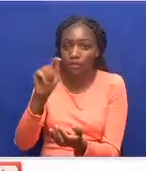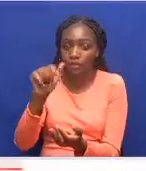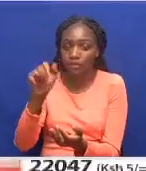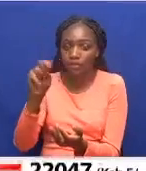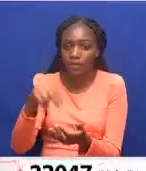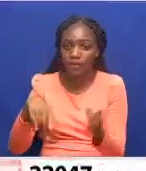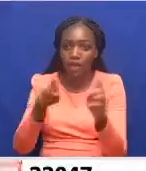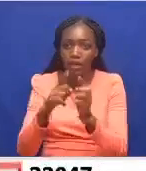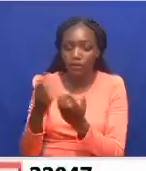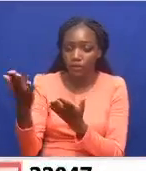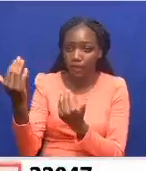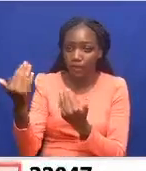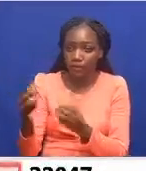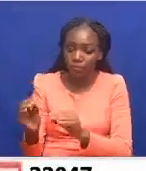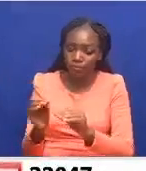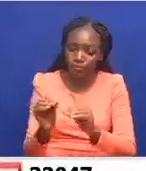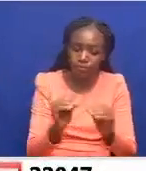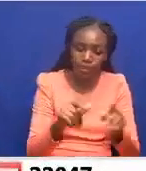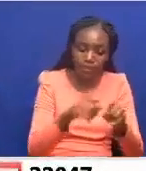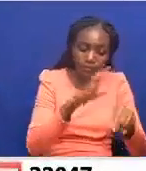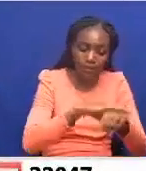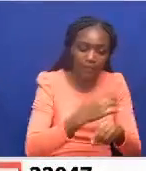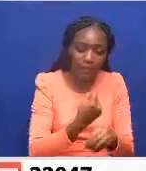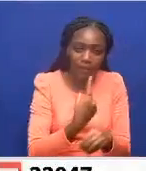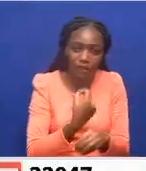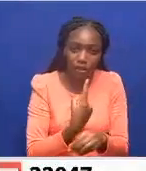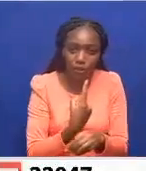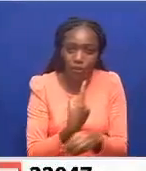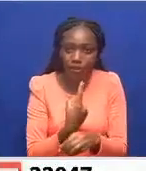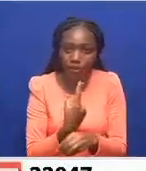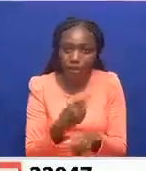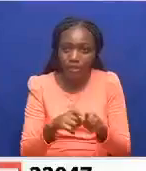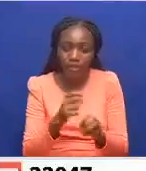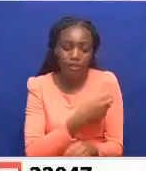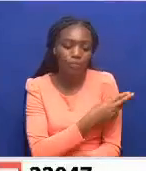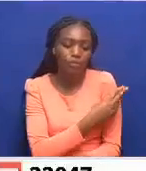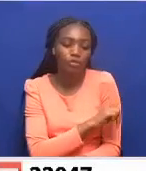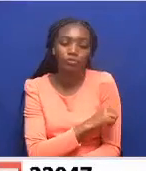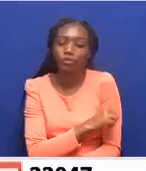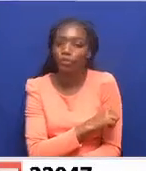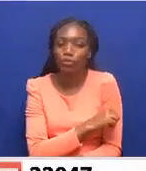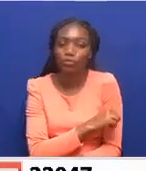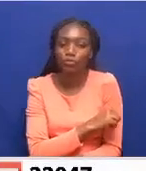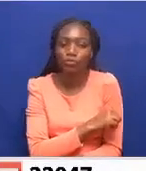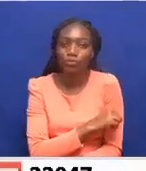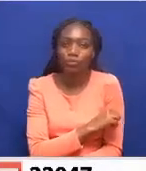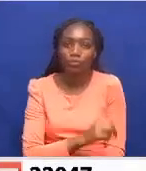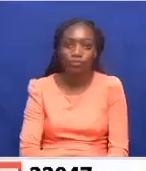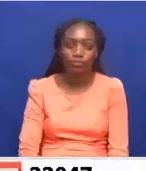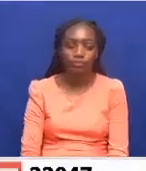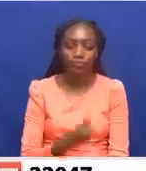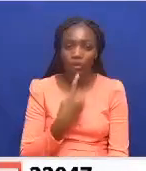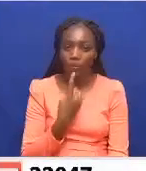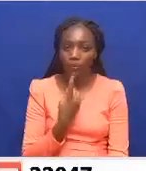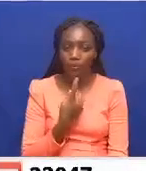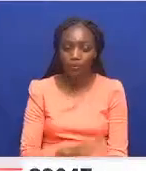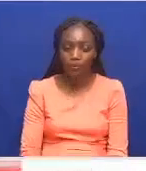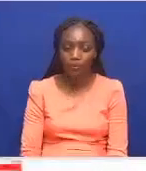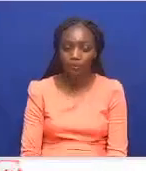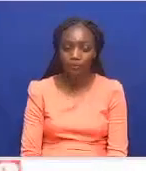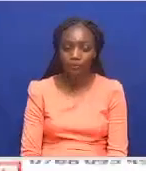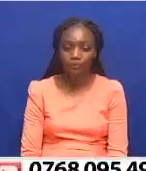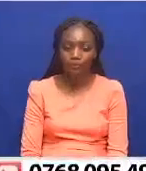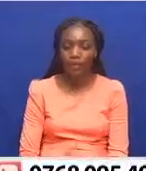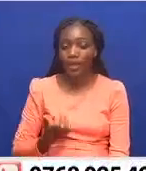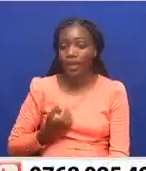ambapo wanatarajiwa kuhamishwa kupokea matibabu katika hospitali ya rufaa na mafunzo ya Moi mjini Eldoret. Bibi yake